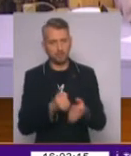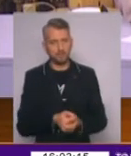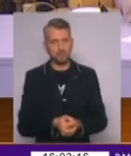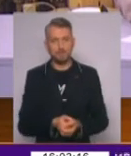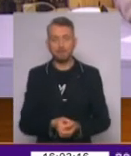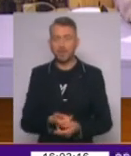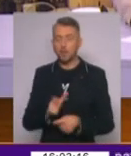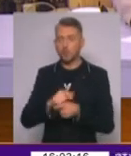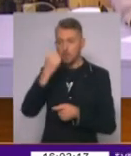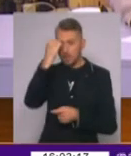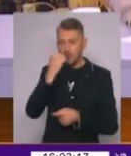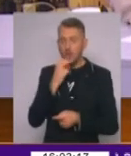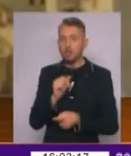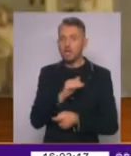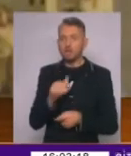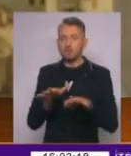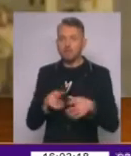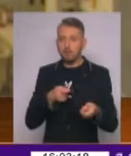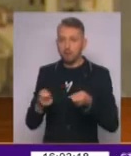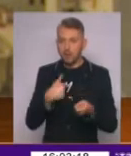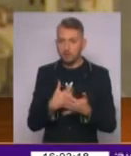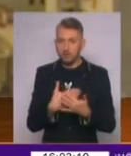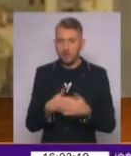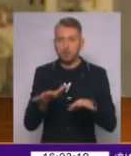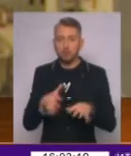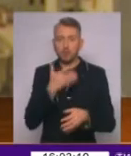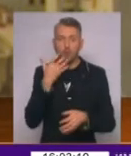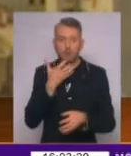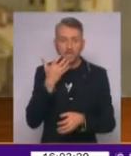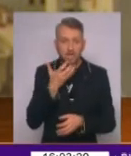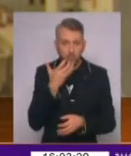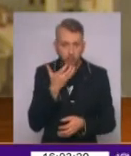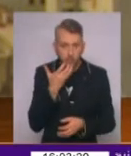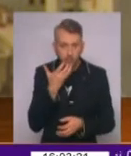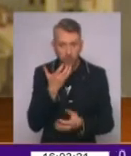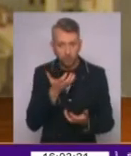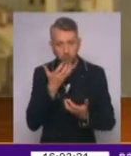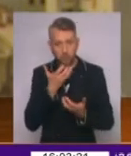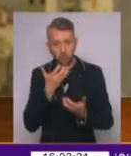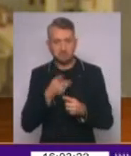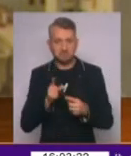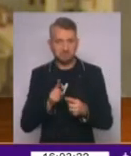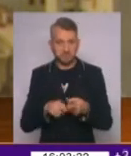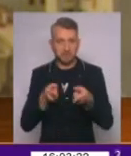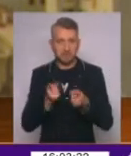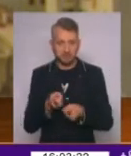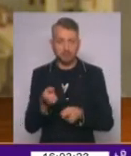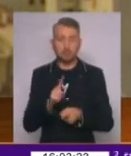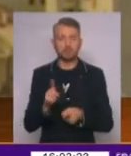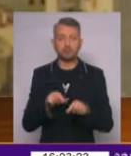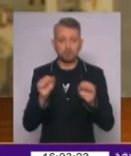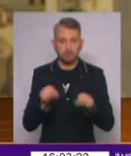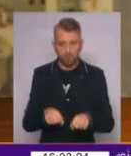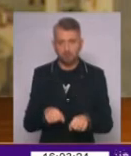полегшувати. Так, дуже дякую. Ну, на рівні місцевої влади, мені здається, що ось пункти обігріву, як на мою точку зору, це дійсно ось та дія, яку може